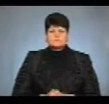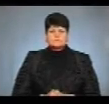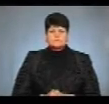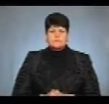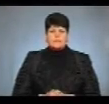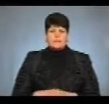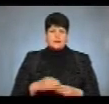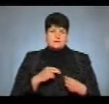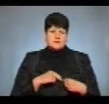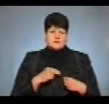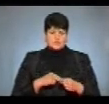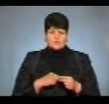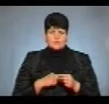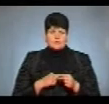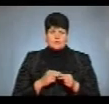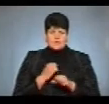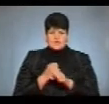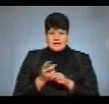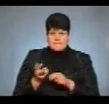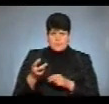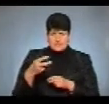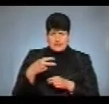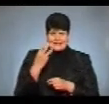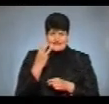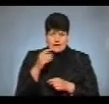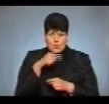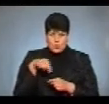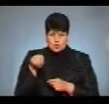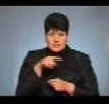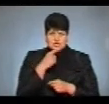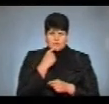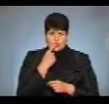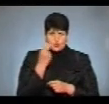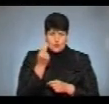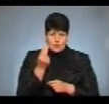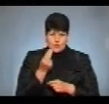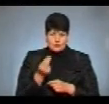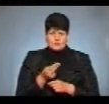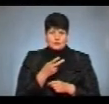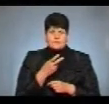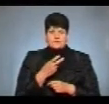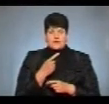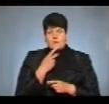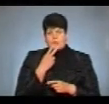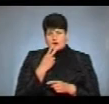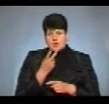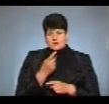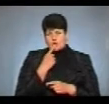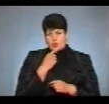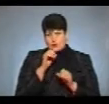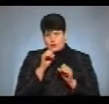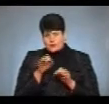Працюємо з фетром, вирізаємо 3 кружечки червоного кольору, що символізують палу кров на землю. Відповідно,